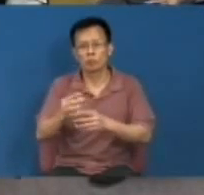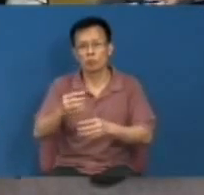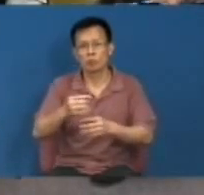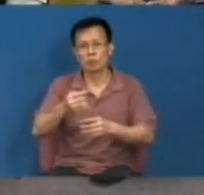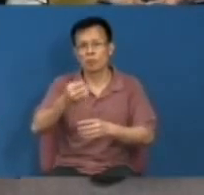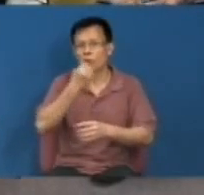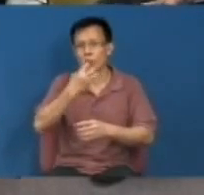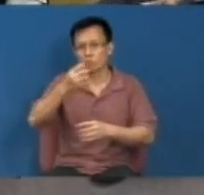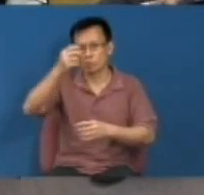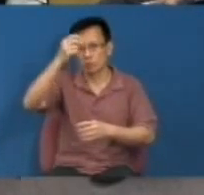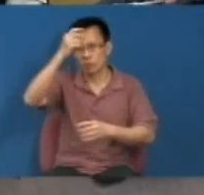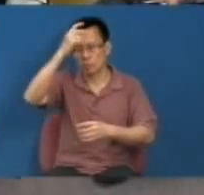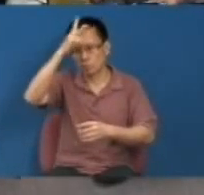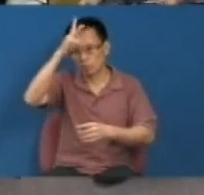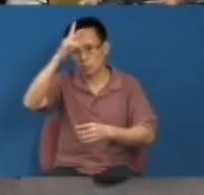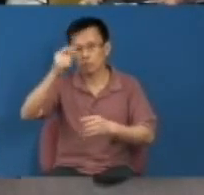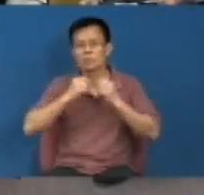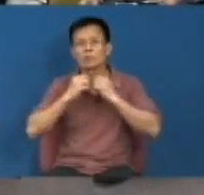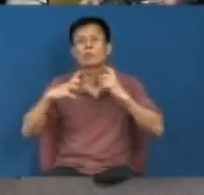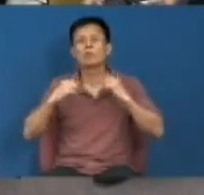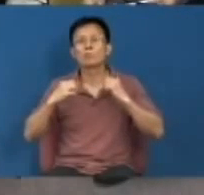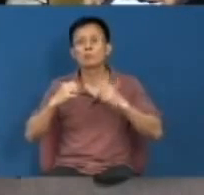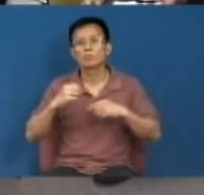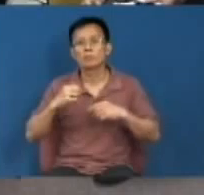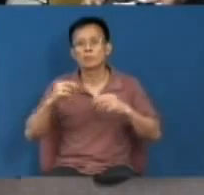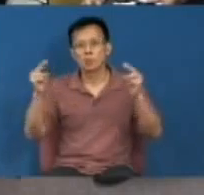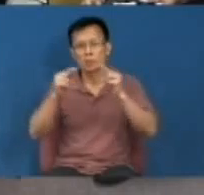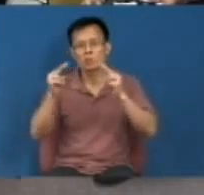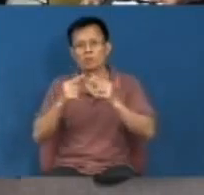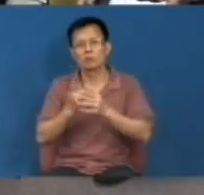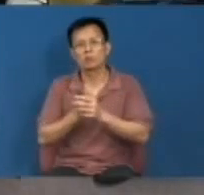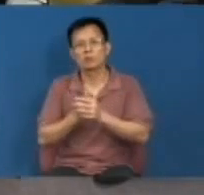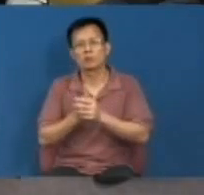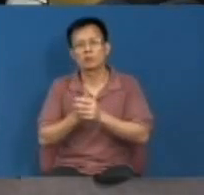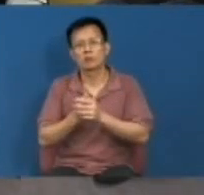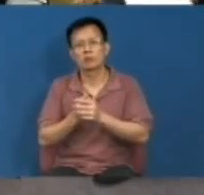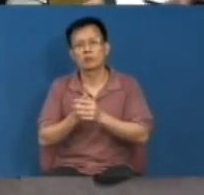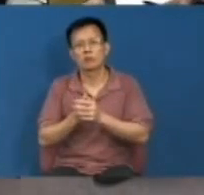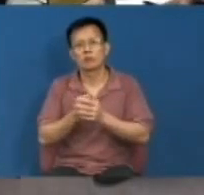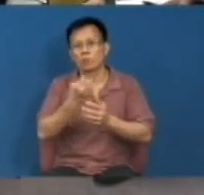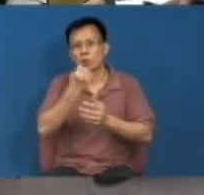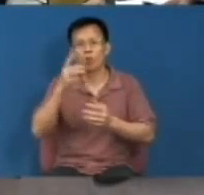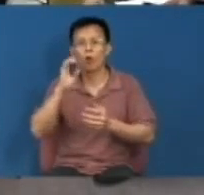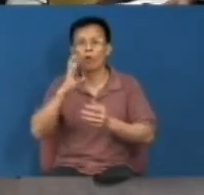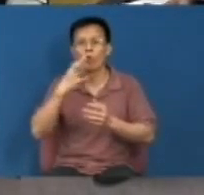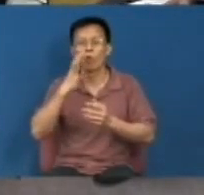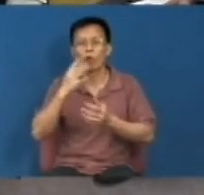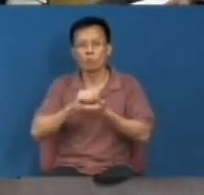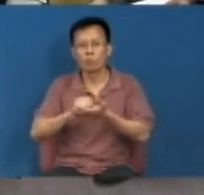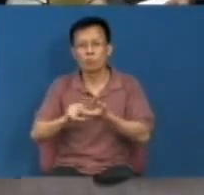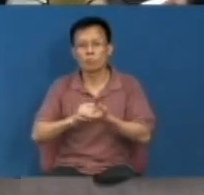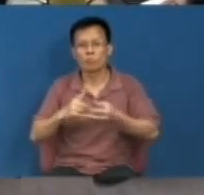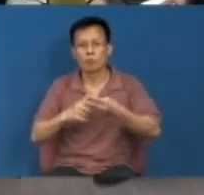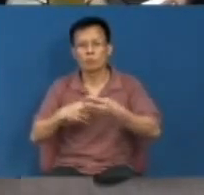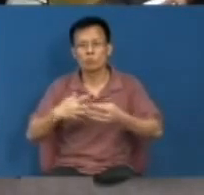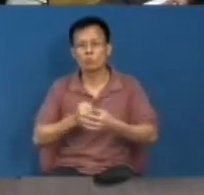府曾蔭權啊！你今日見到咩啊？見到呢個係港澳辦的主任係嘛？你諗下，你為香港